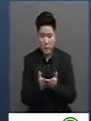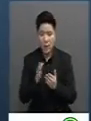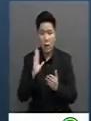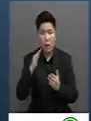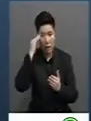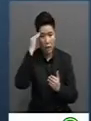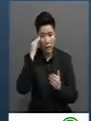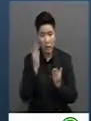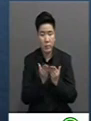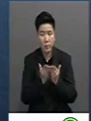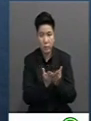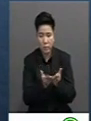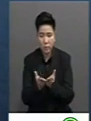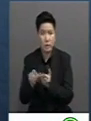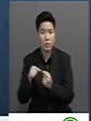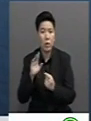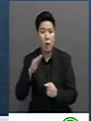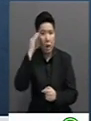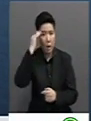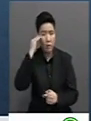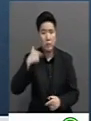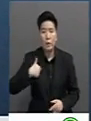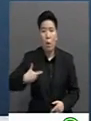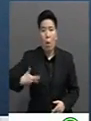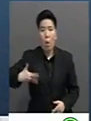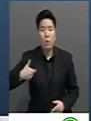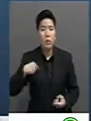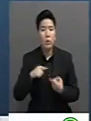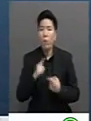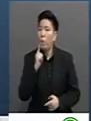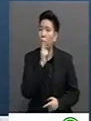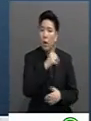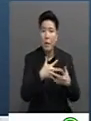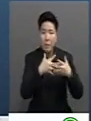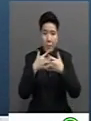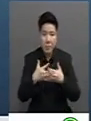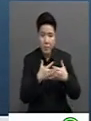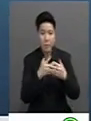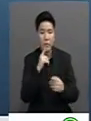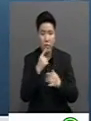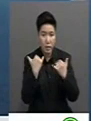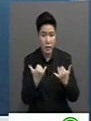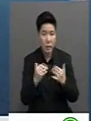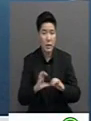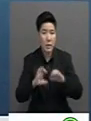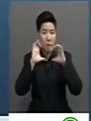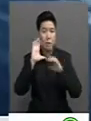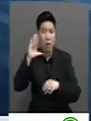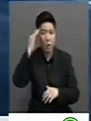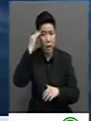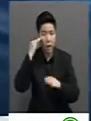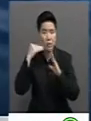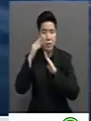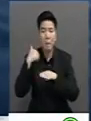บสมุทรเกาหลีก็เลยร้อนมาถึงฝั่งของเกาหลีที่ตอนนี้นะคะประณามสหรัฐค่ะแล้วก็ออกมาเตือนด้วยว่ารัฐบาลของเปียงยางพร้อม